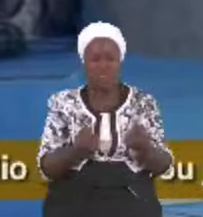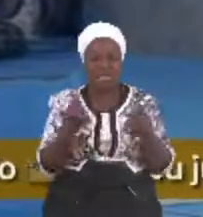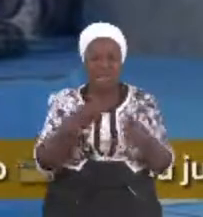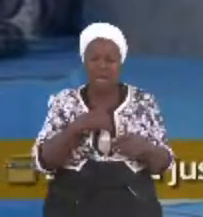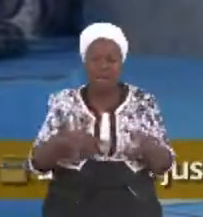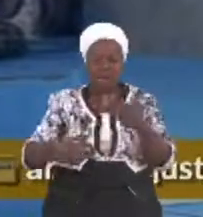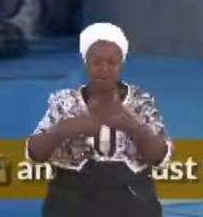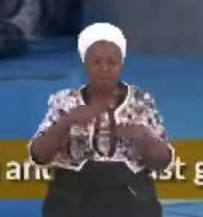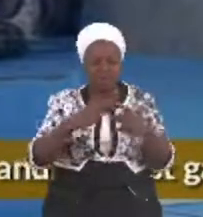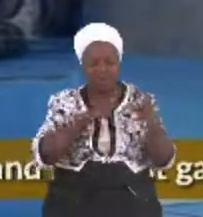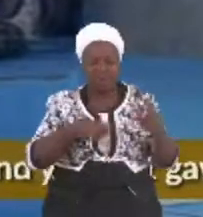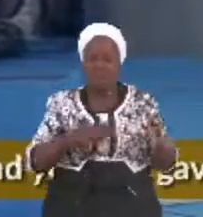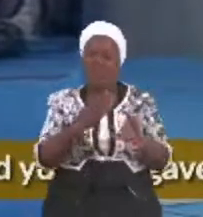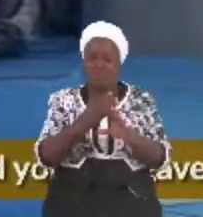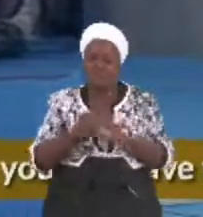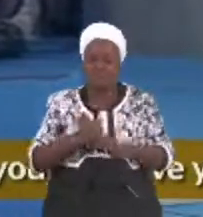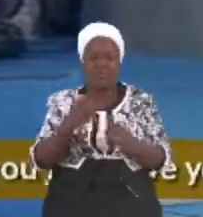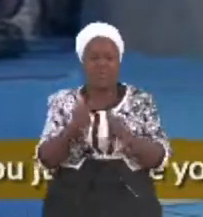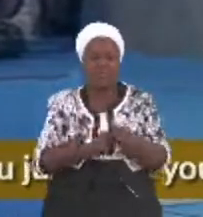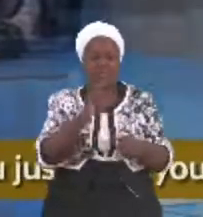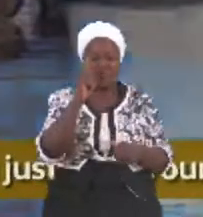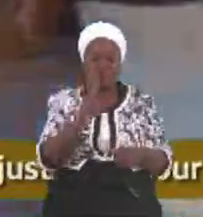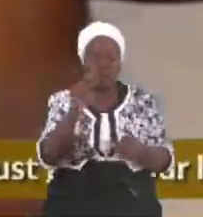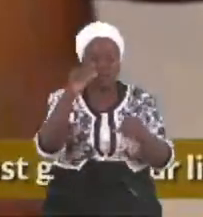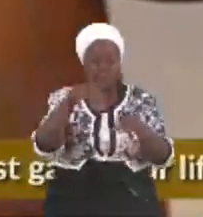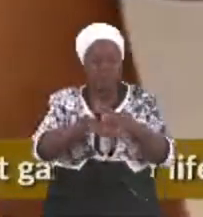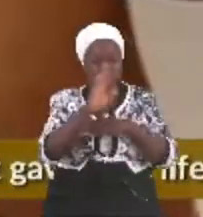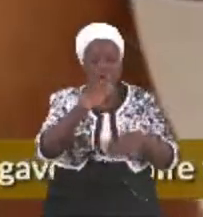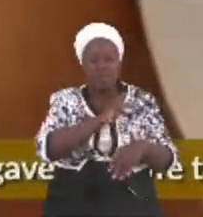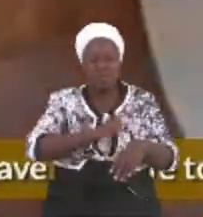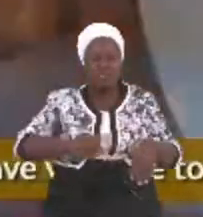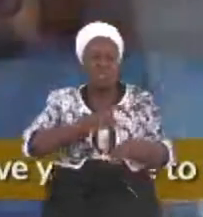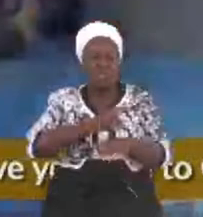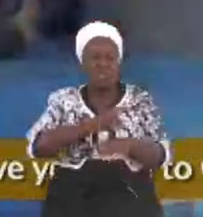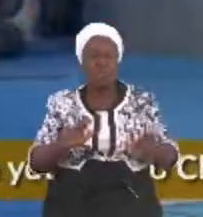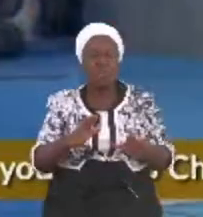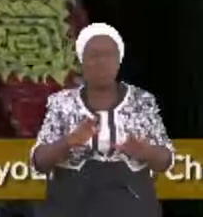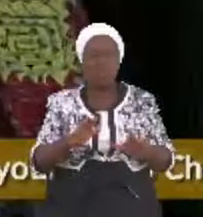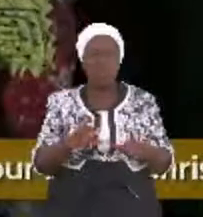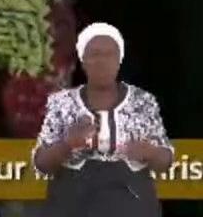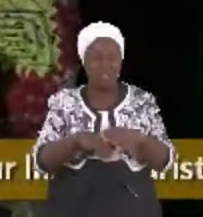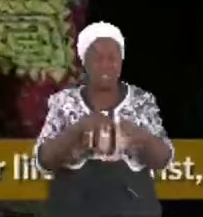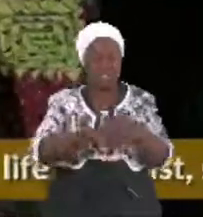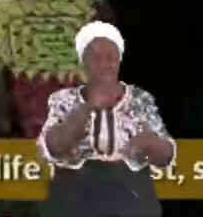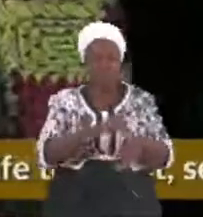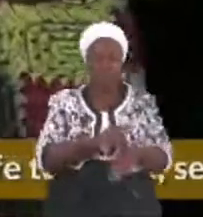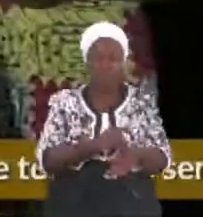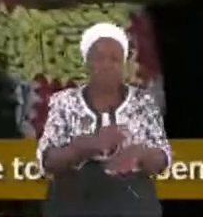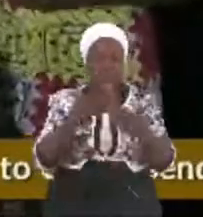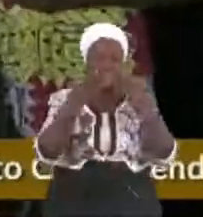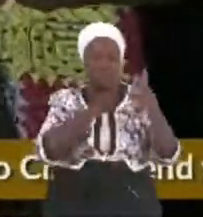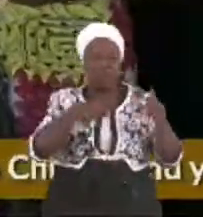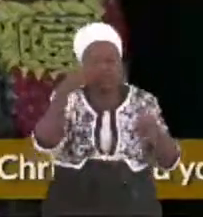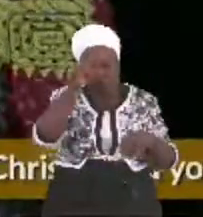Seigneur, reçois chacun dans ton royaume. Merci Seigneur pour l'exaucement. Au